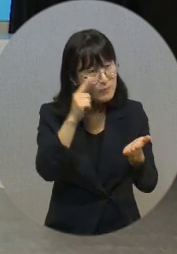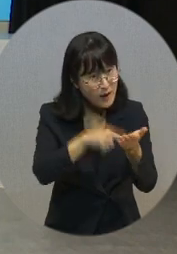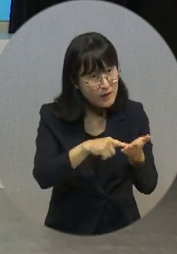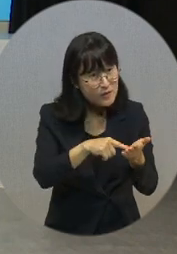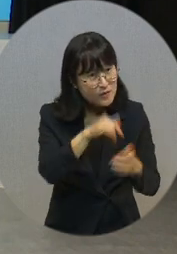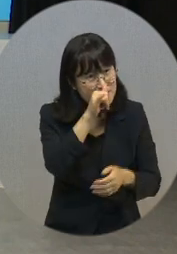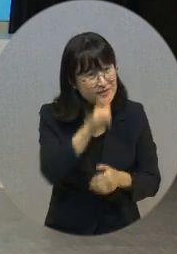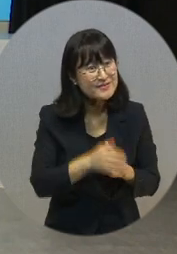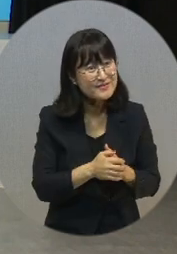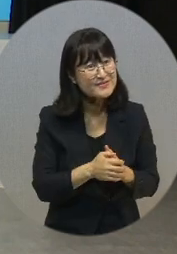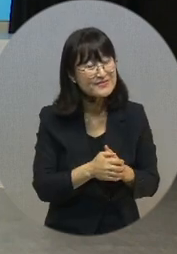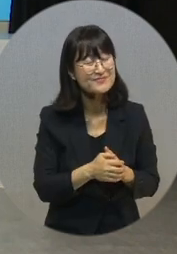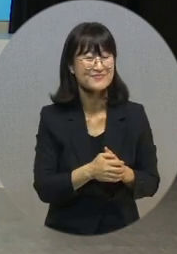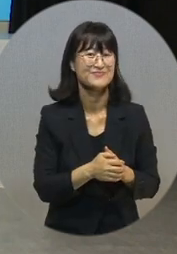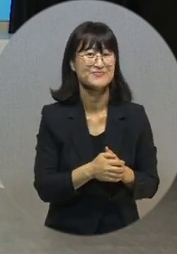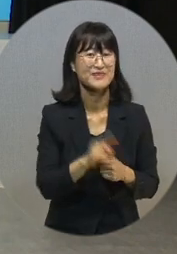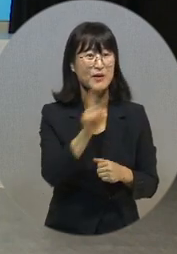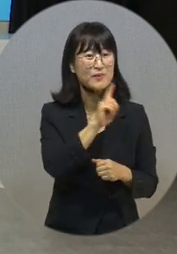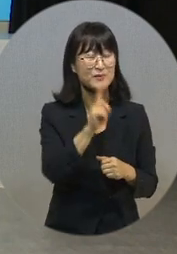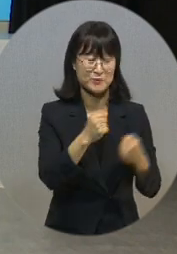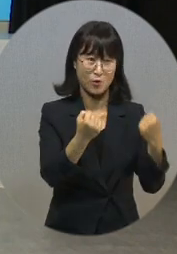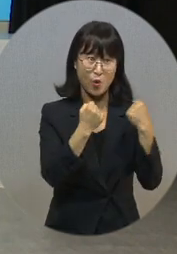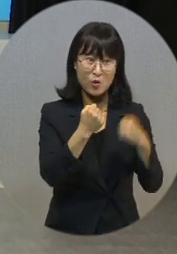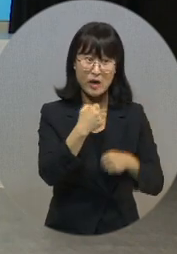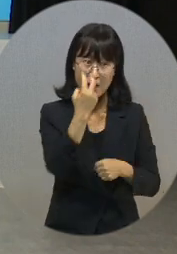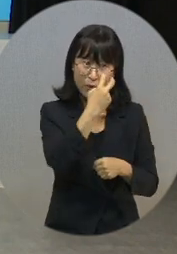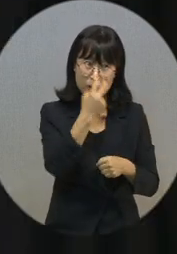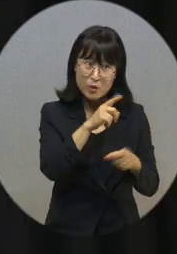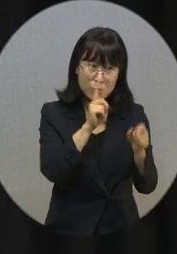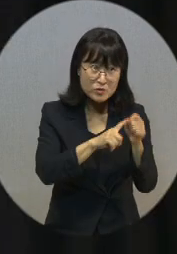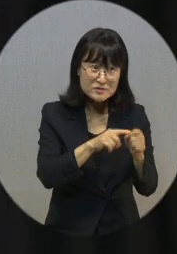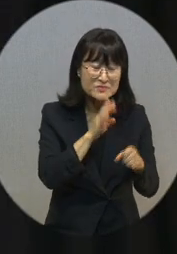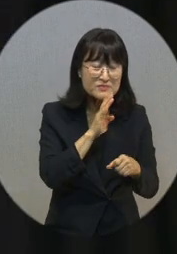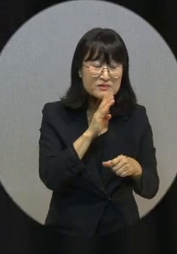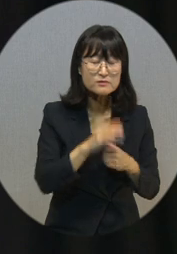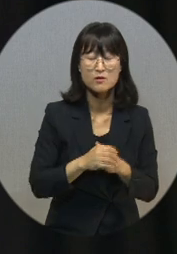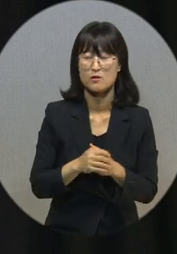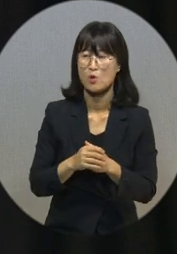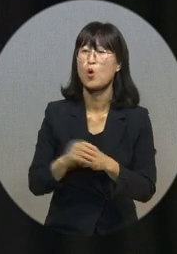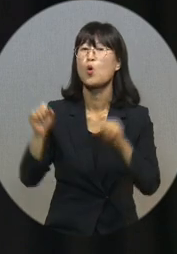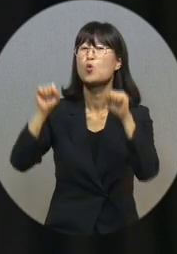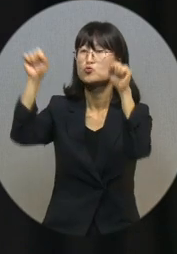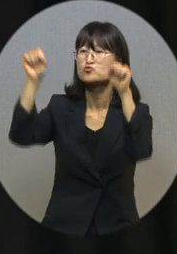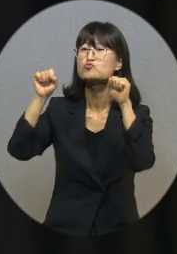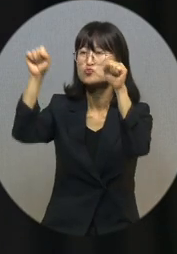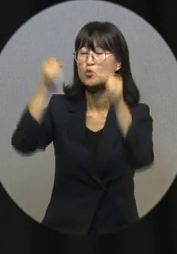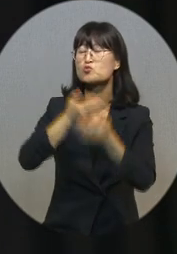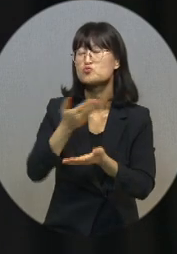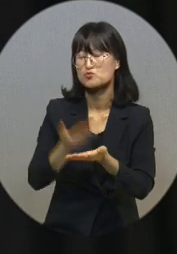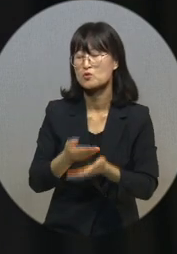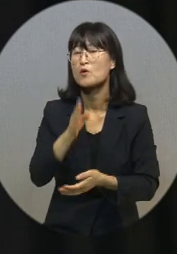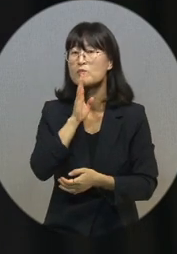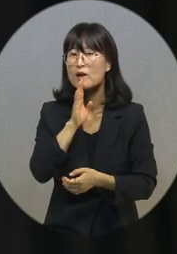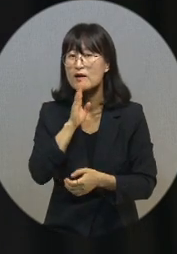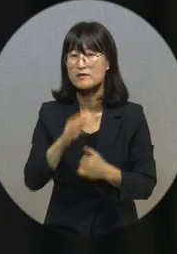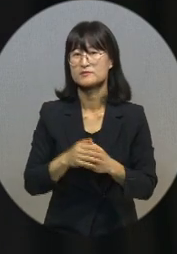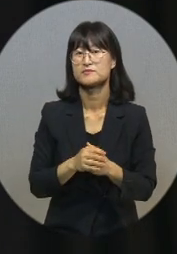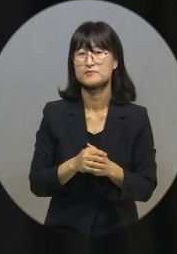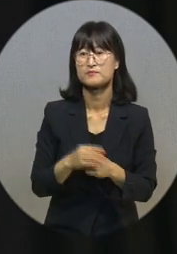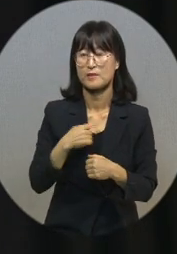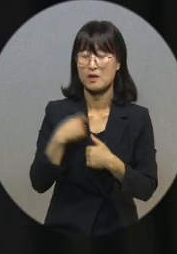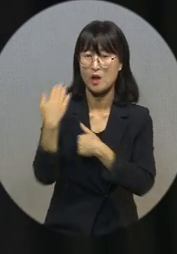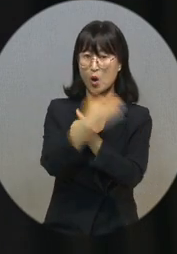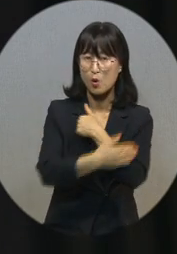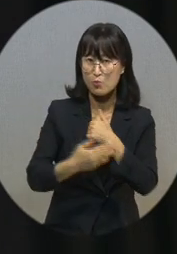네. 그것도 다 건강관리 때문에 찾으신 거 아니었어요? 네, 운동도 사실 중요하고요. 네. 네, 그래서 본인한테